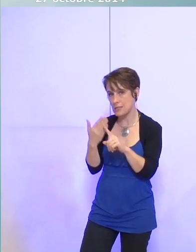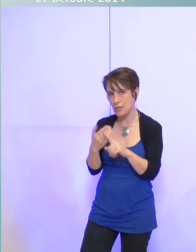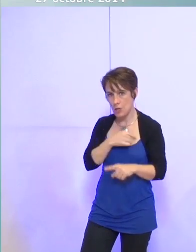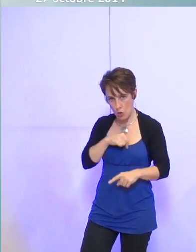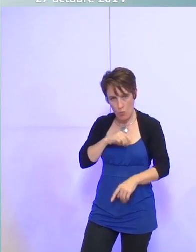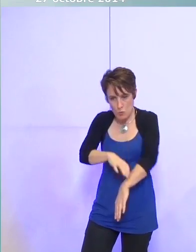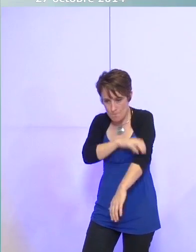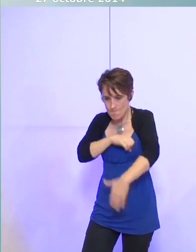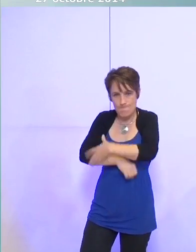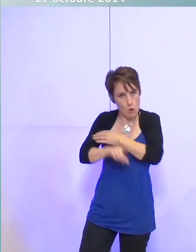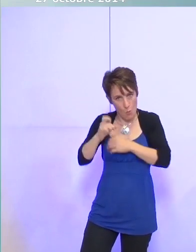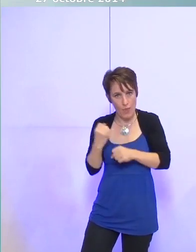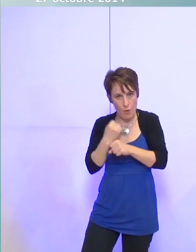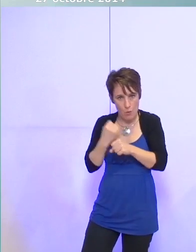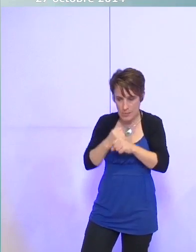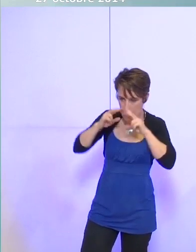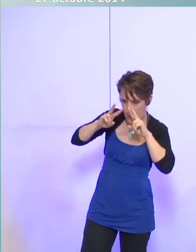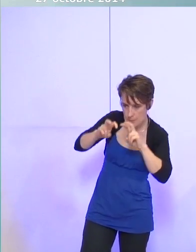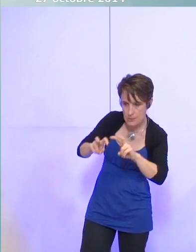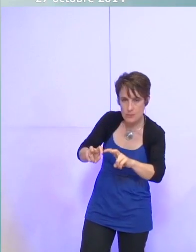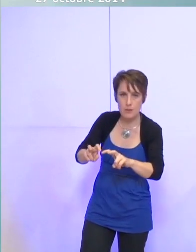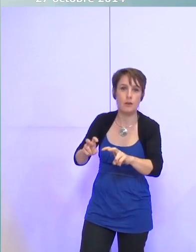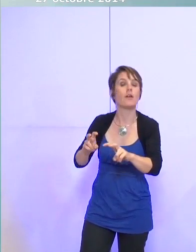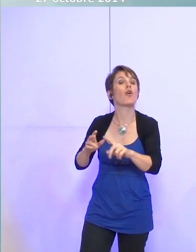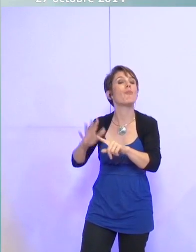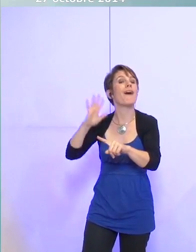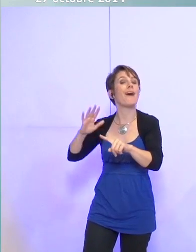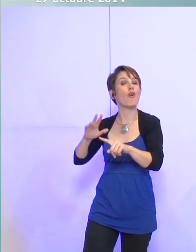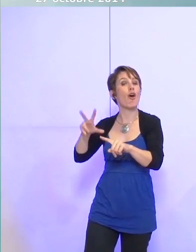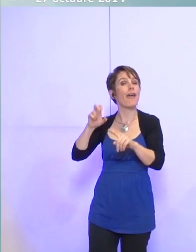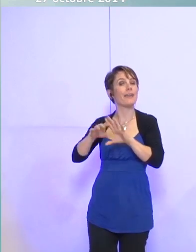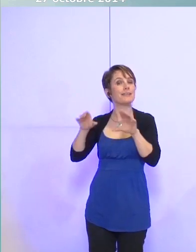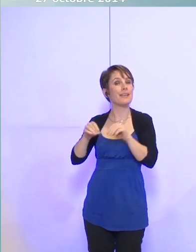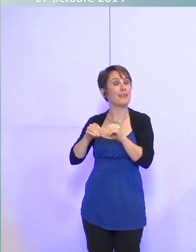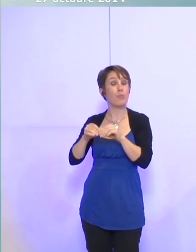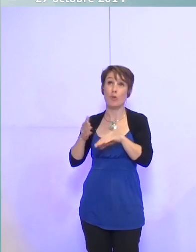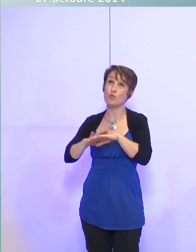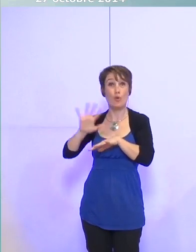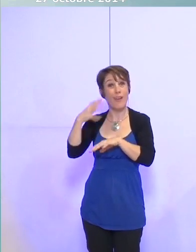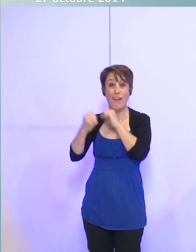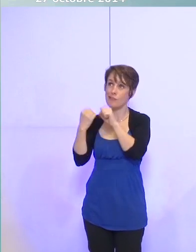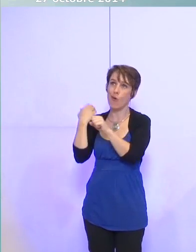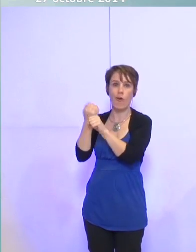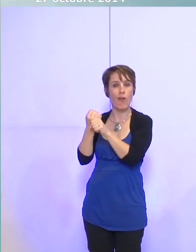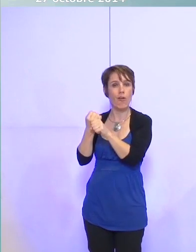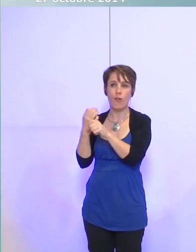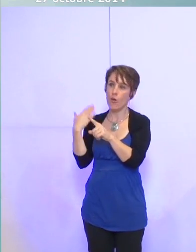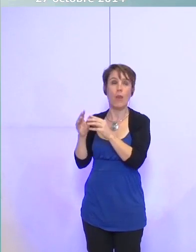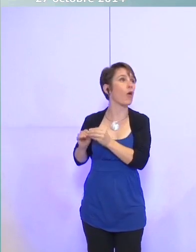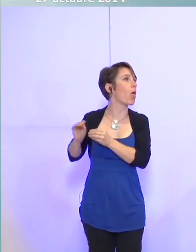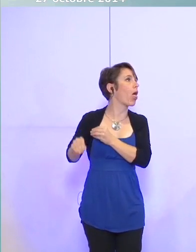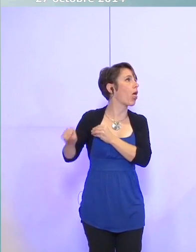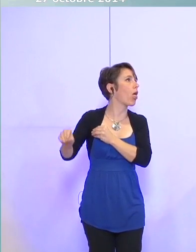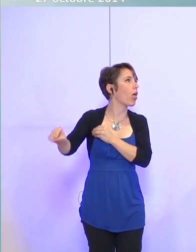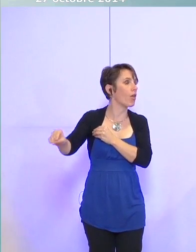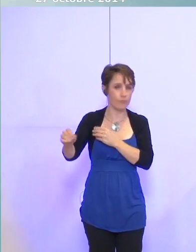ce travail, sans cesse remis à plus tard, pendant les 15 années précédentes. Aujourd'hui, une